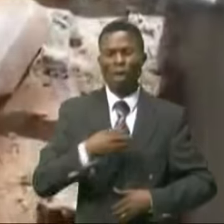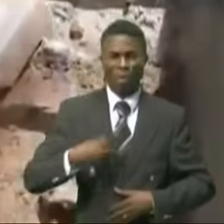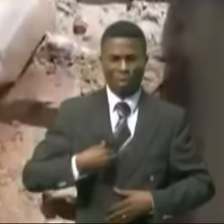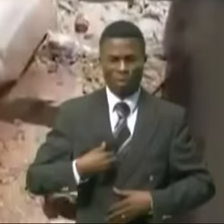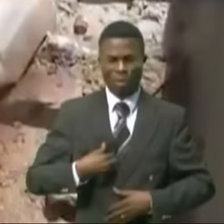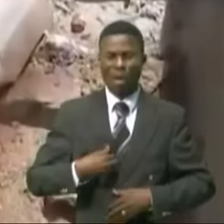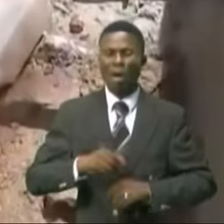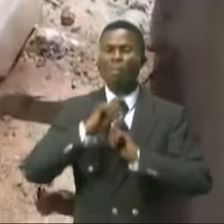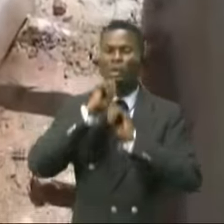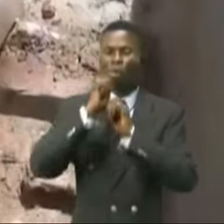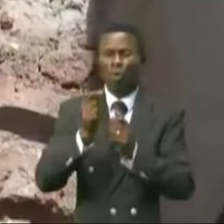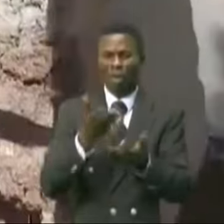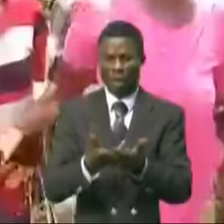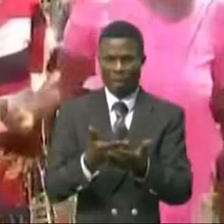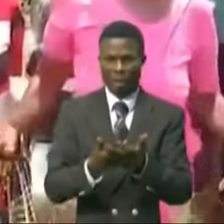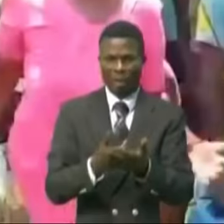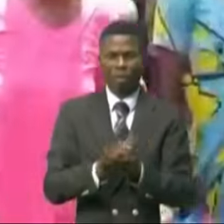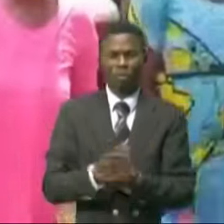de générosité.